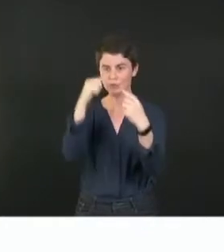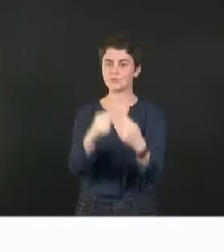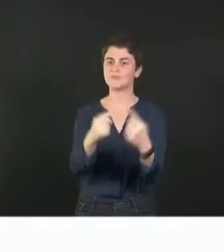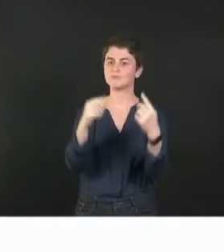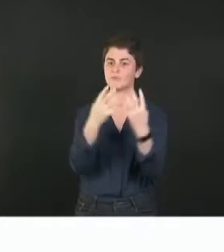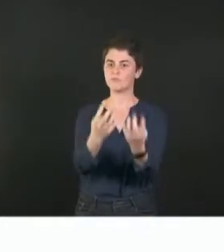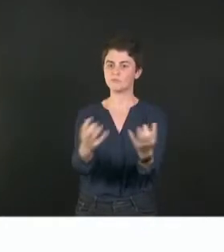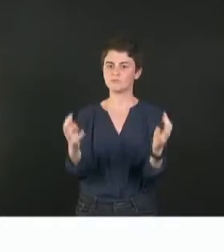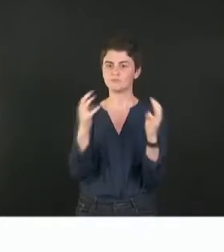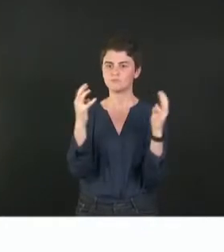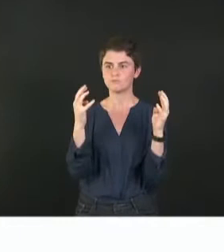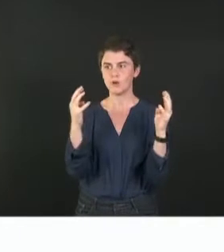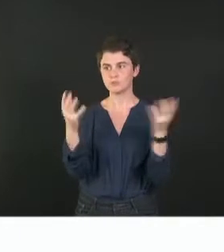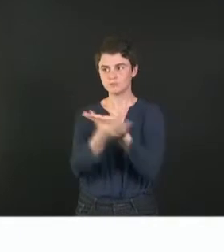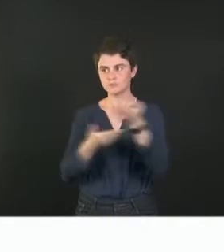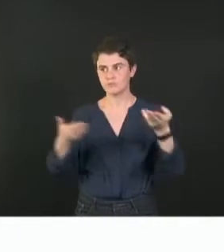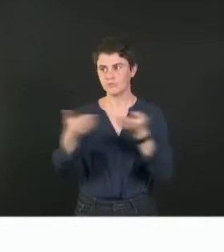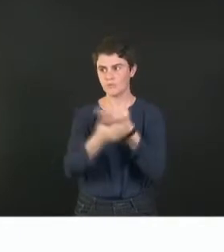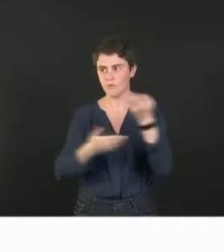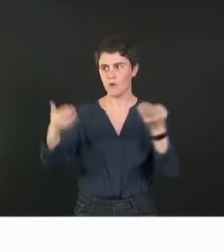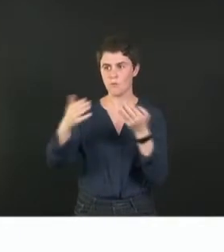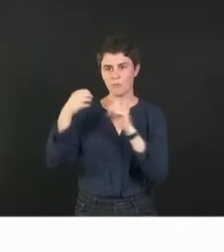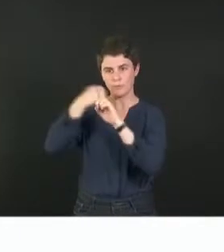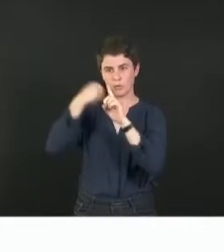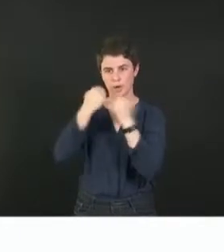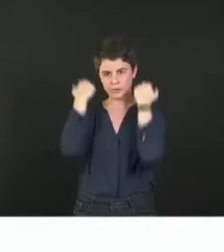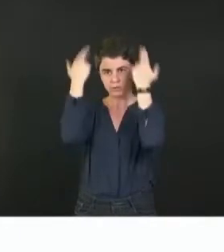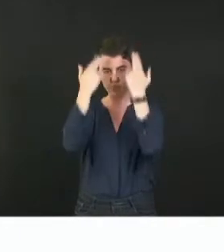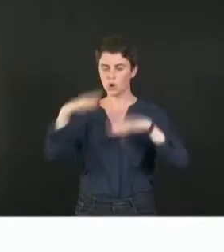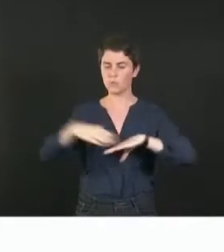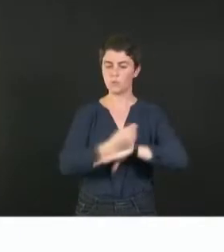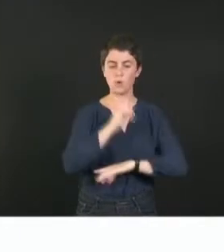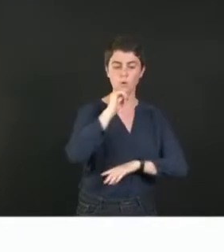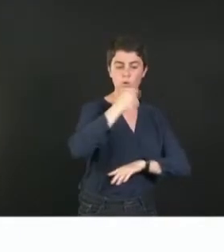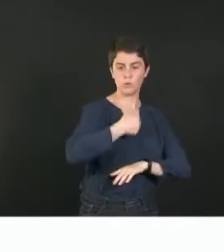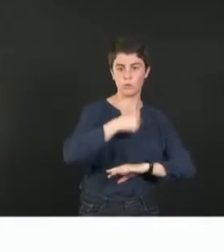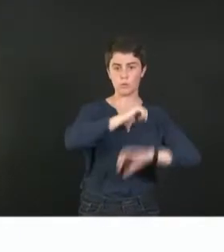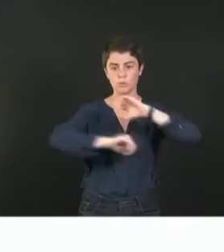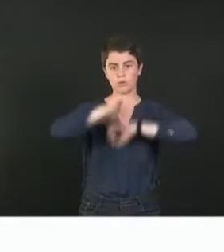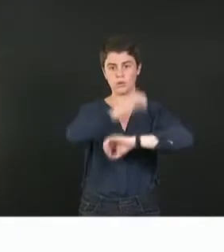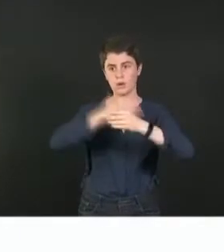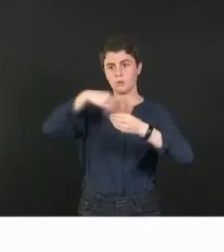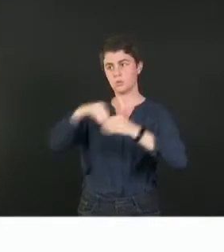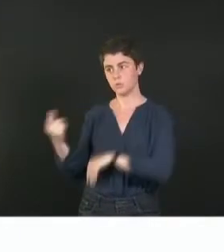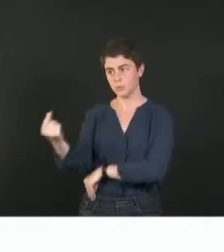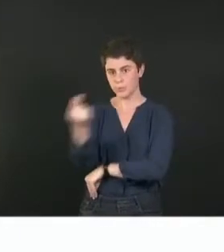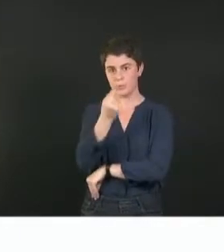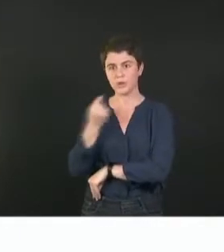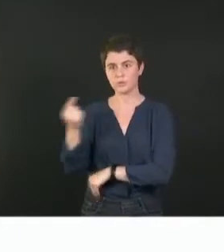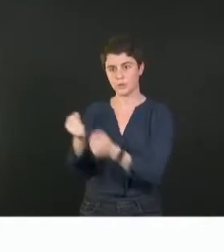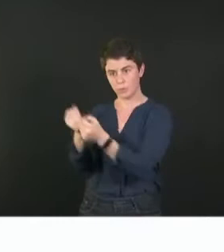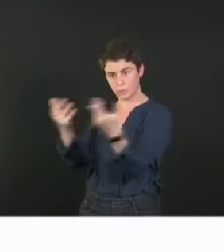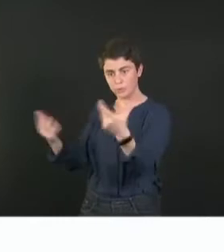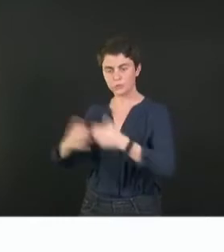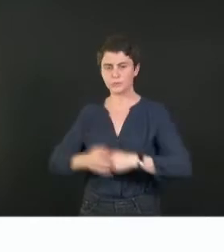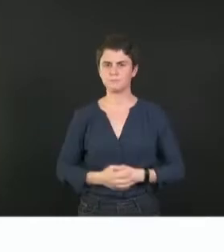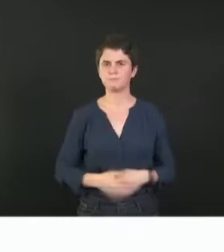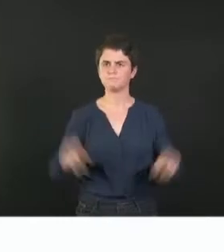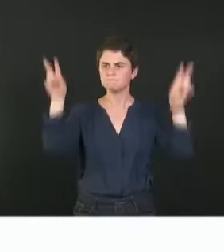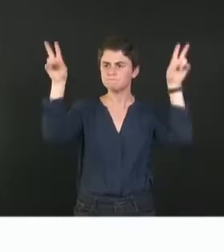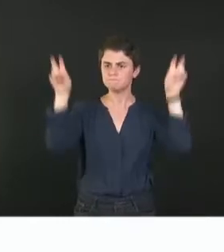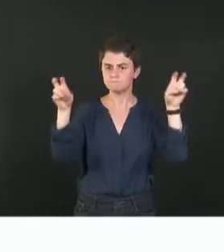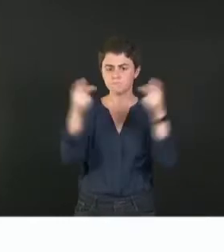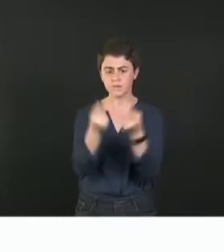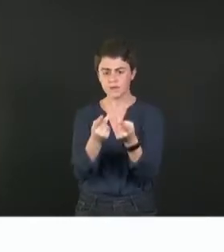organisé par la Métropole Rouen-Normandie avec ses partenaires, l'ICSI et le PUCA. La nature peut-elle sauver